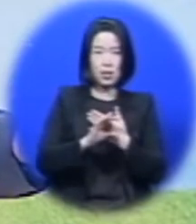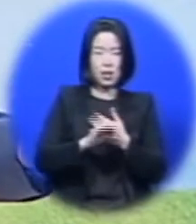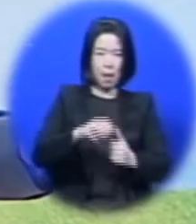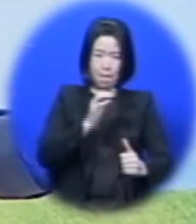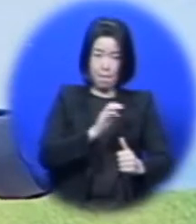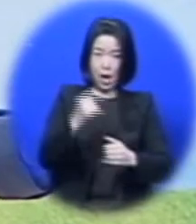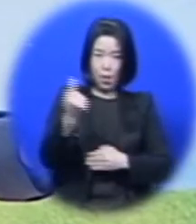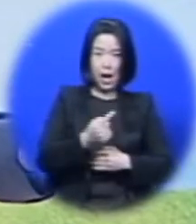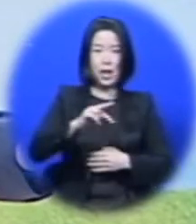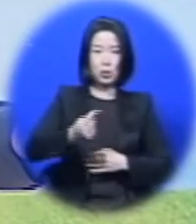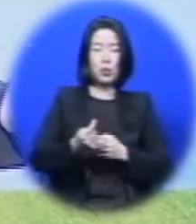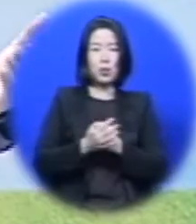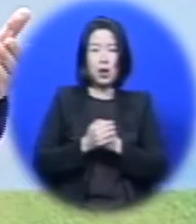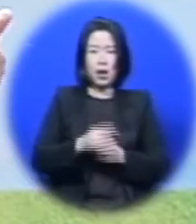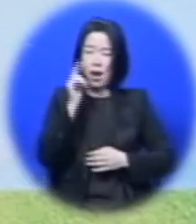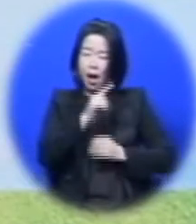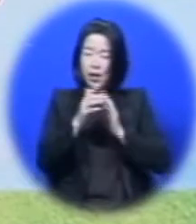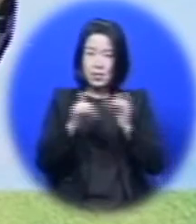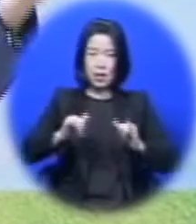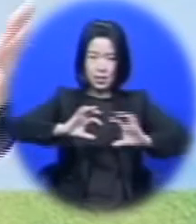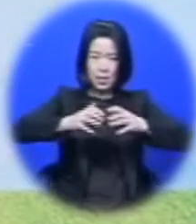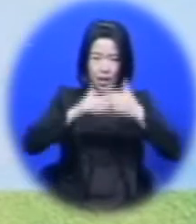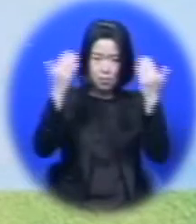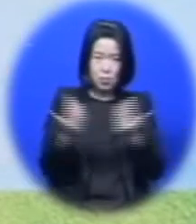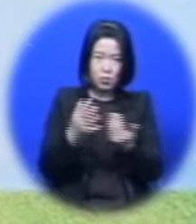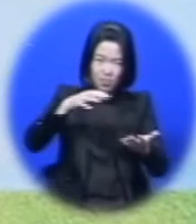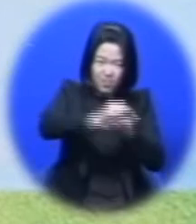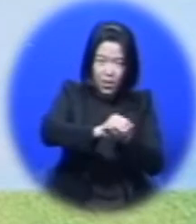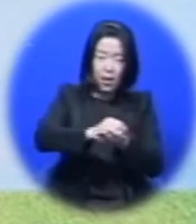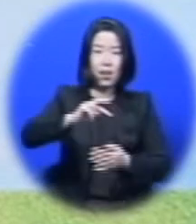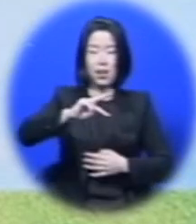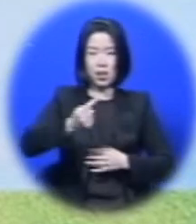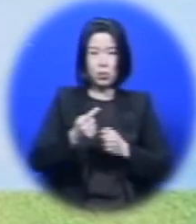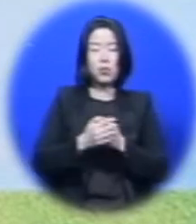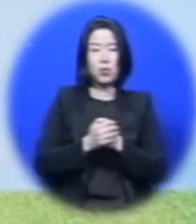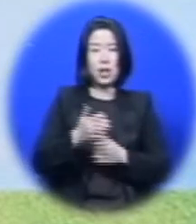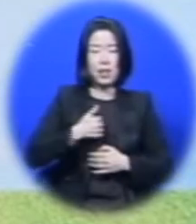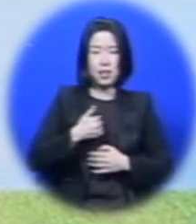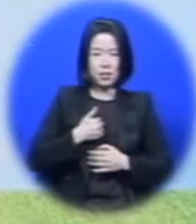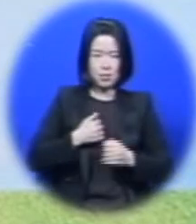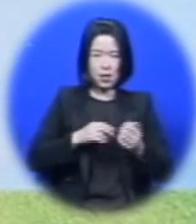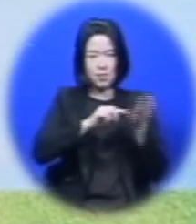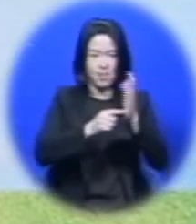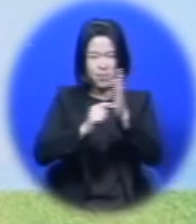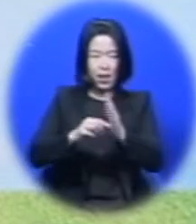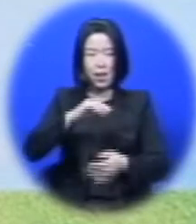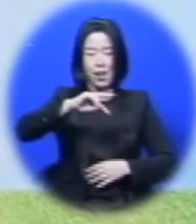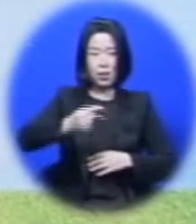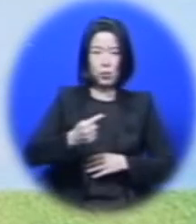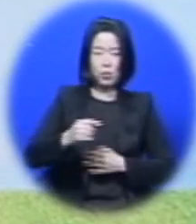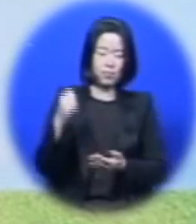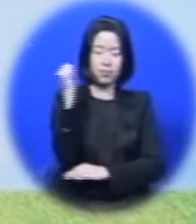핍박이 와도 아주 악한 자가 세상을 다 차지한 것처럼 그렇게 나대도 흔들리지